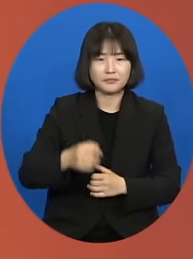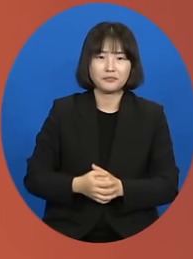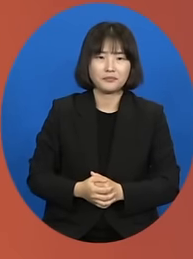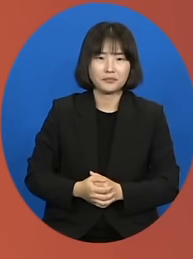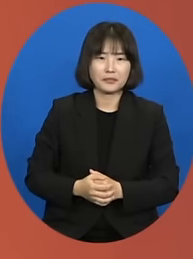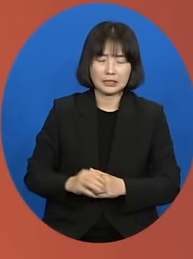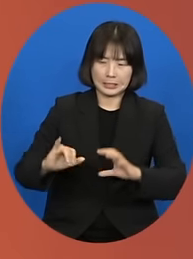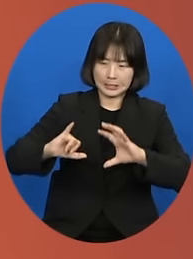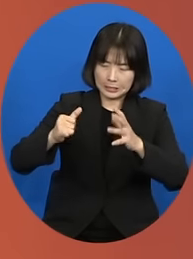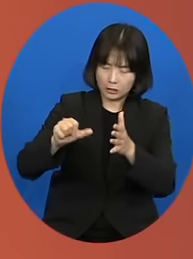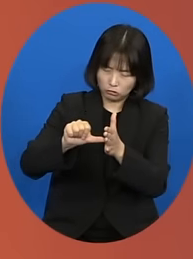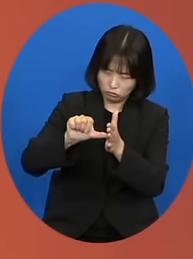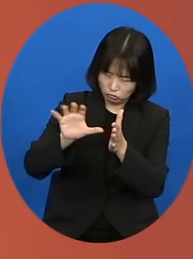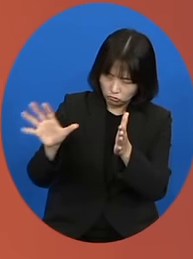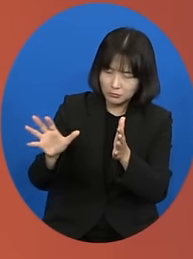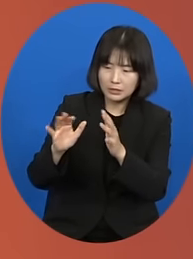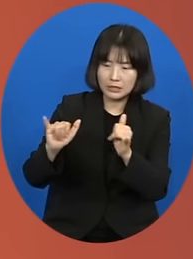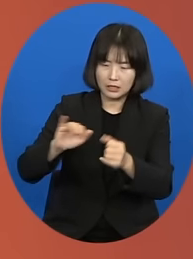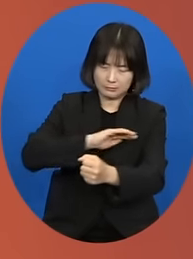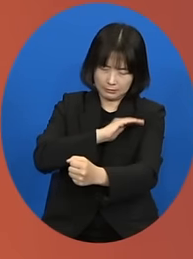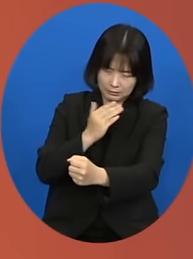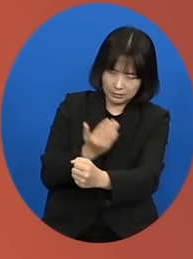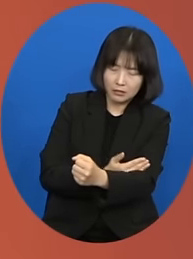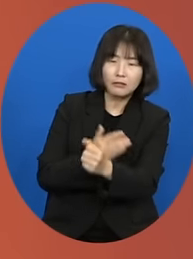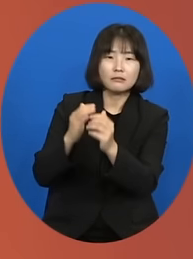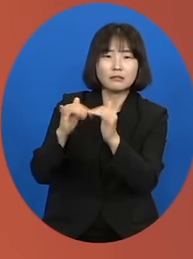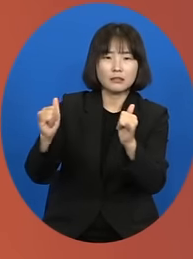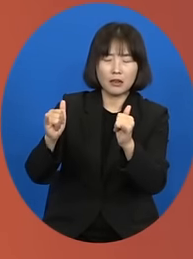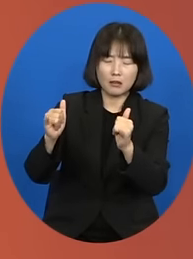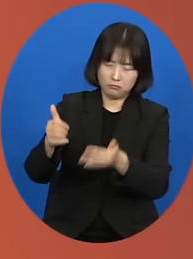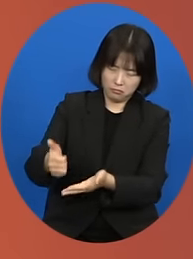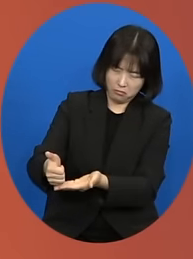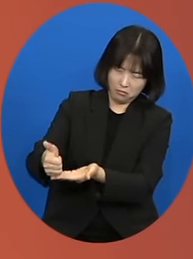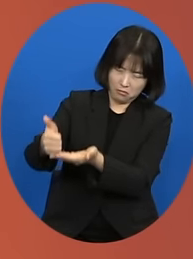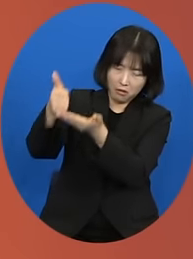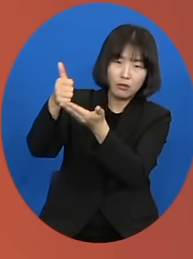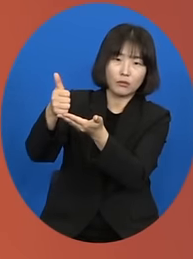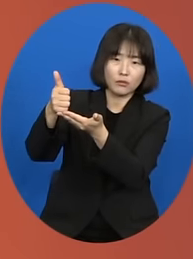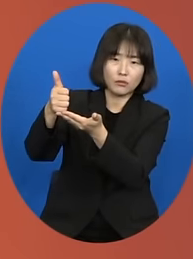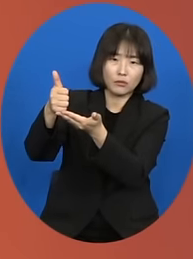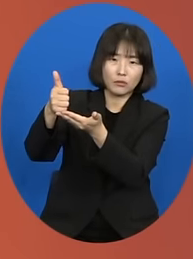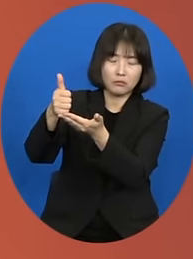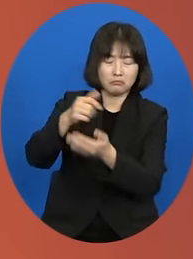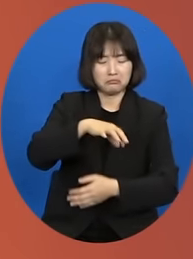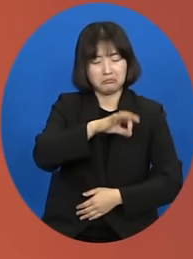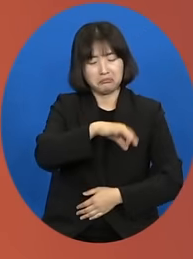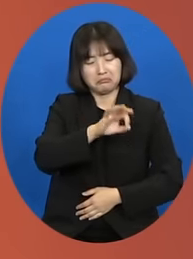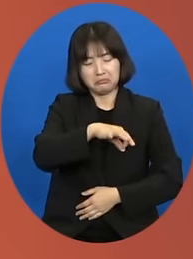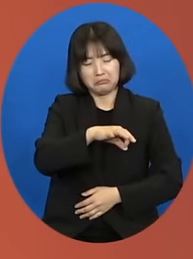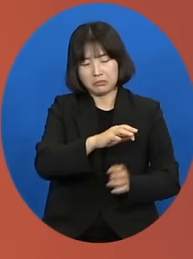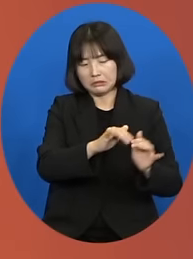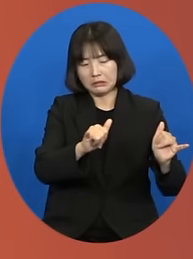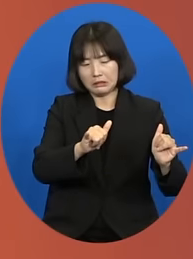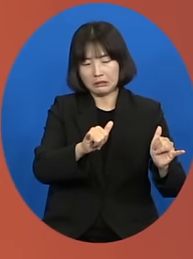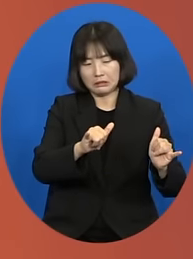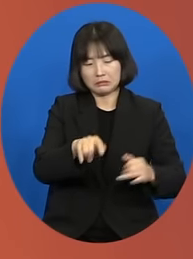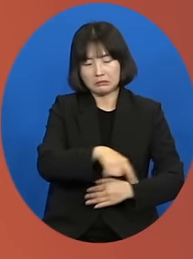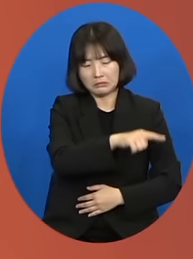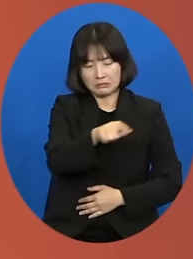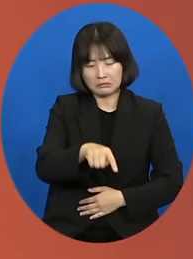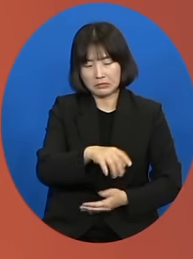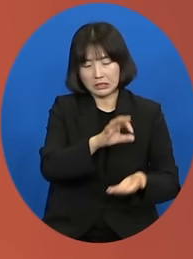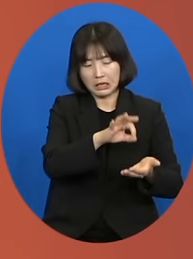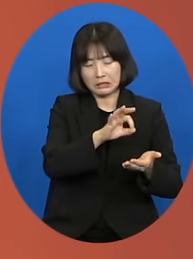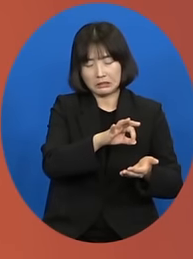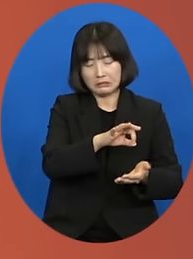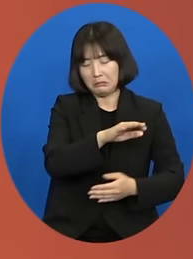사람, 유명한 사람, 능력이 뛰어난 사람들은 높여주고 보잘것없는 사람, 별 볼일 없는 사람들의 가치를